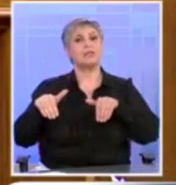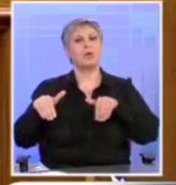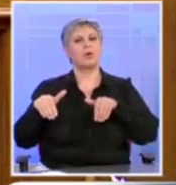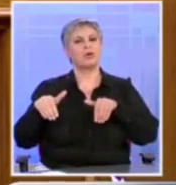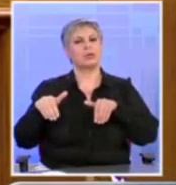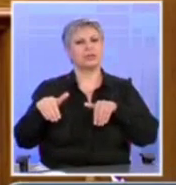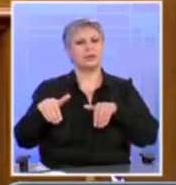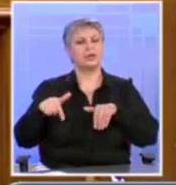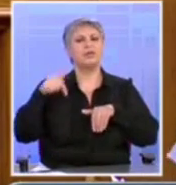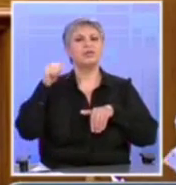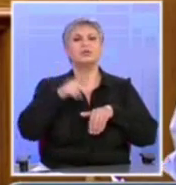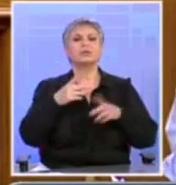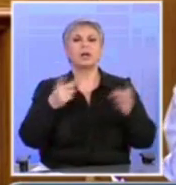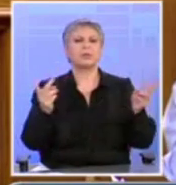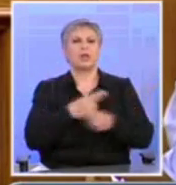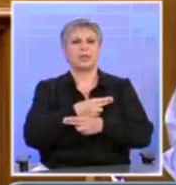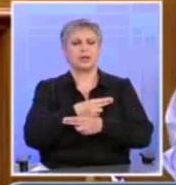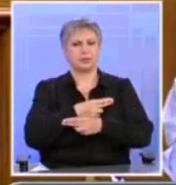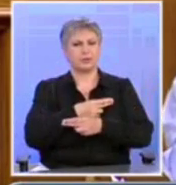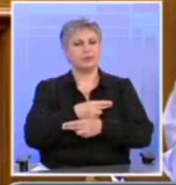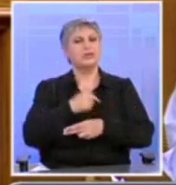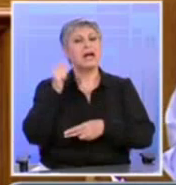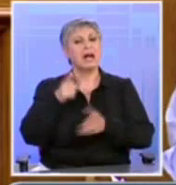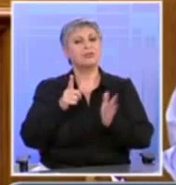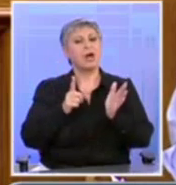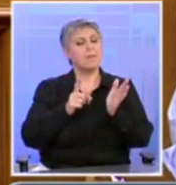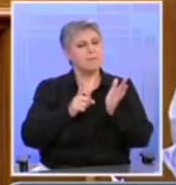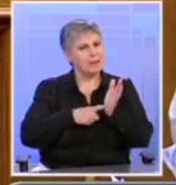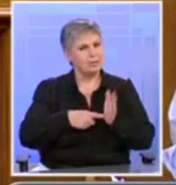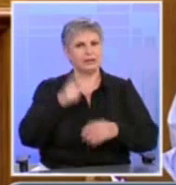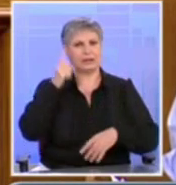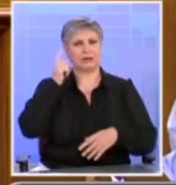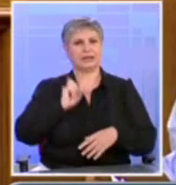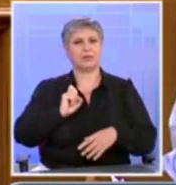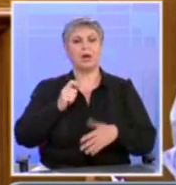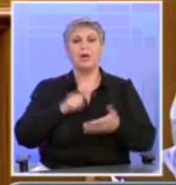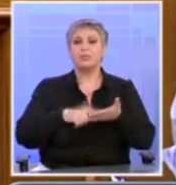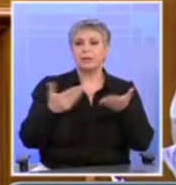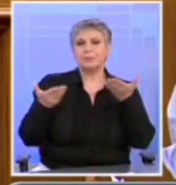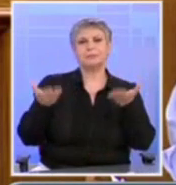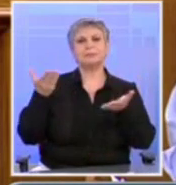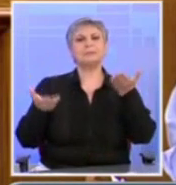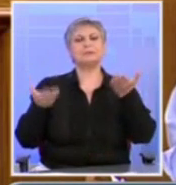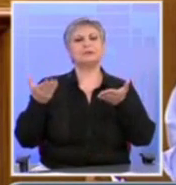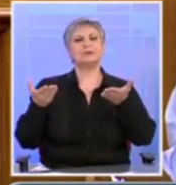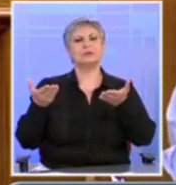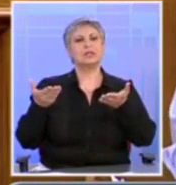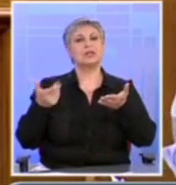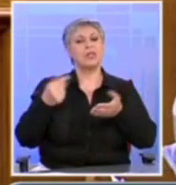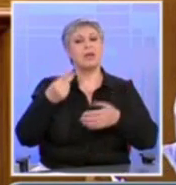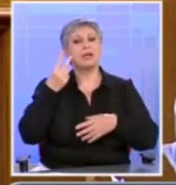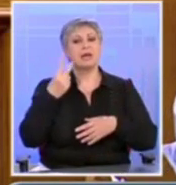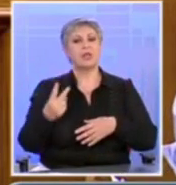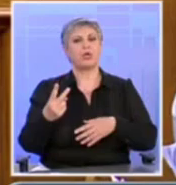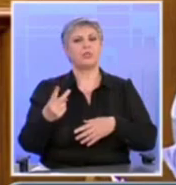σε παρακαλώ, είναι γεγονότα να τα αξιολογήσουμε, να τα αξιολογήσουμε, να βγάλουμε τα